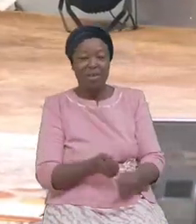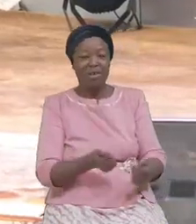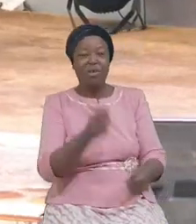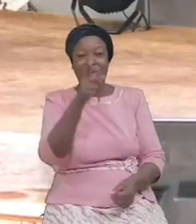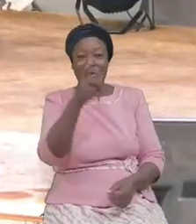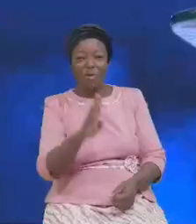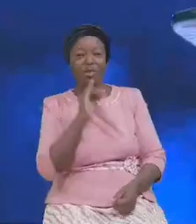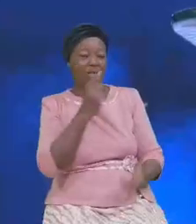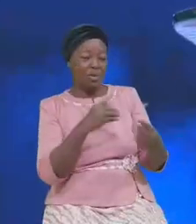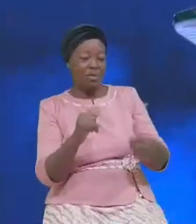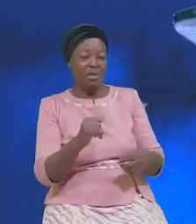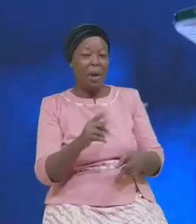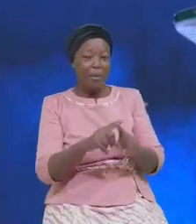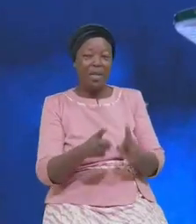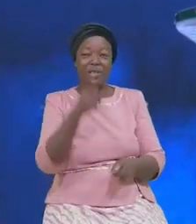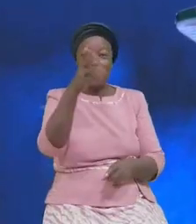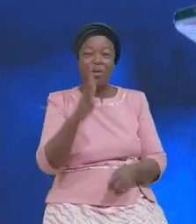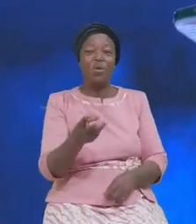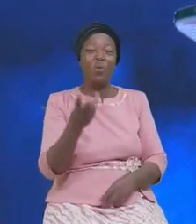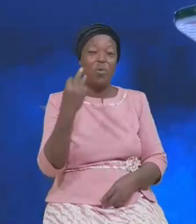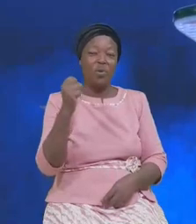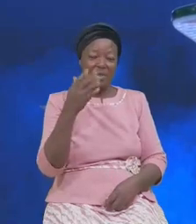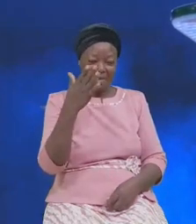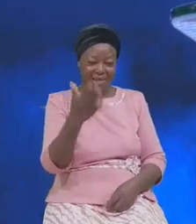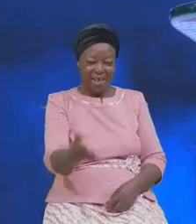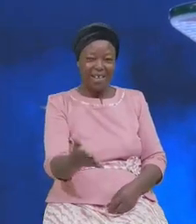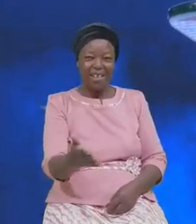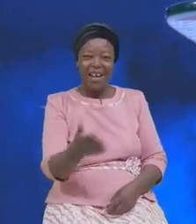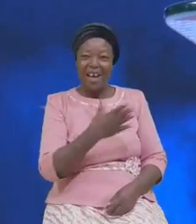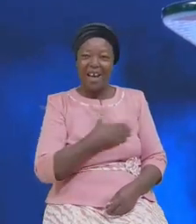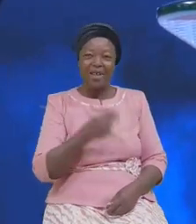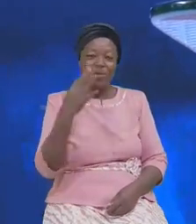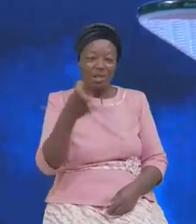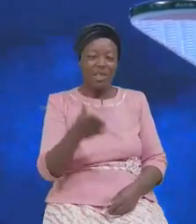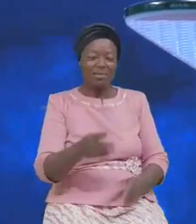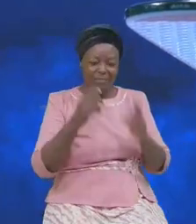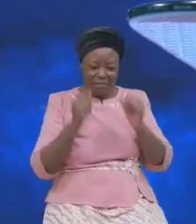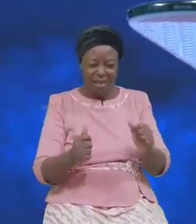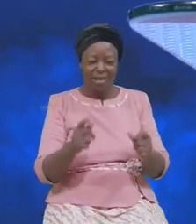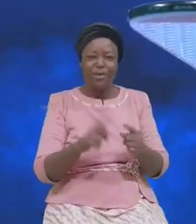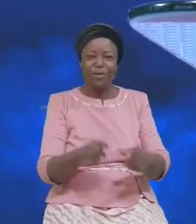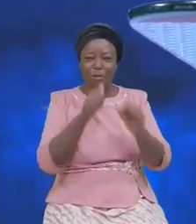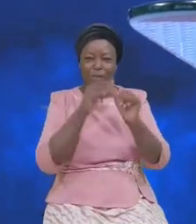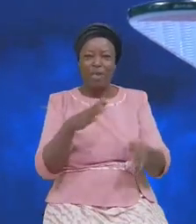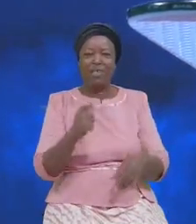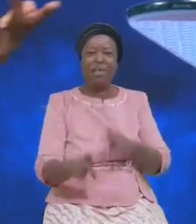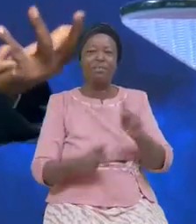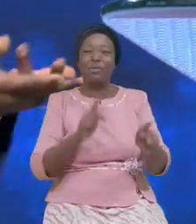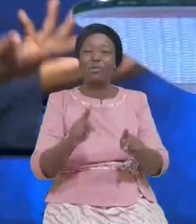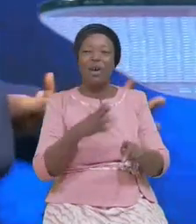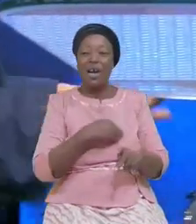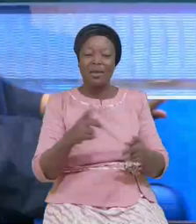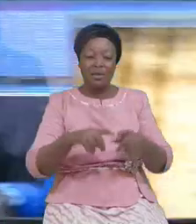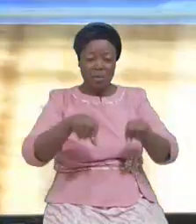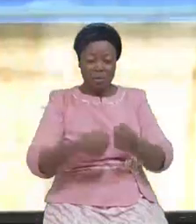là. Et il était là promptement pour bénir le peuple et pour briser toutes